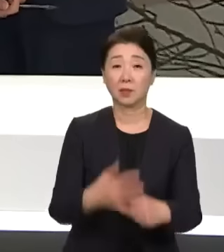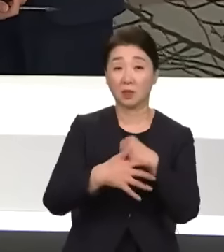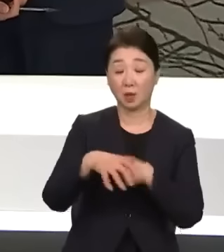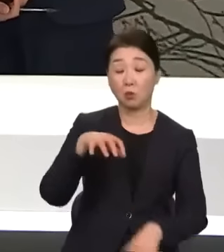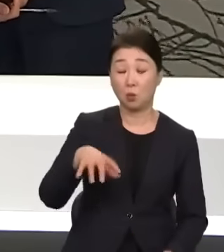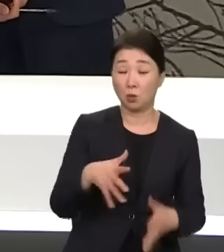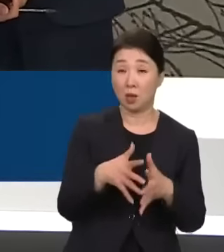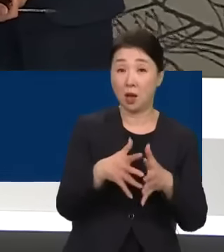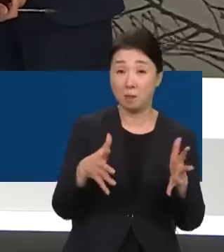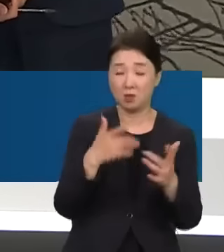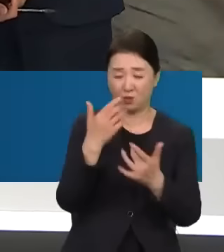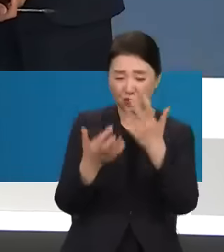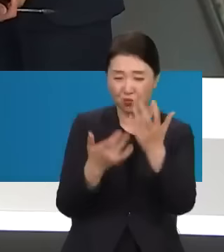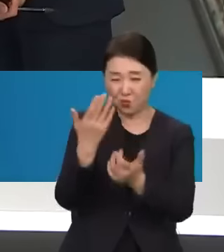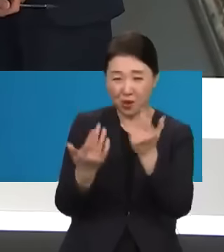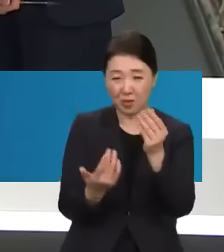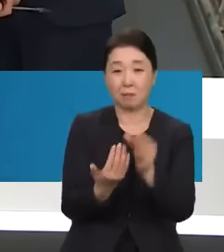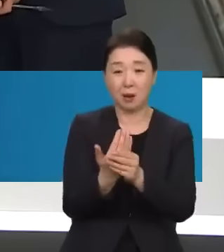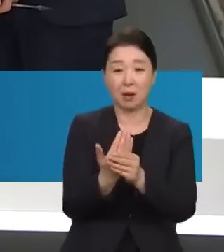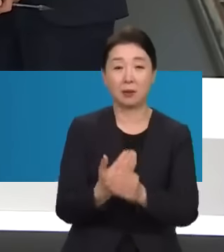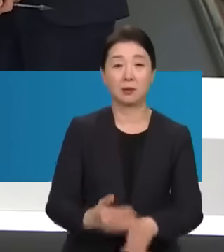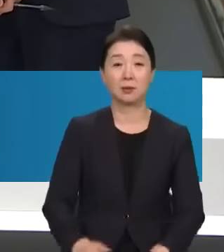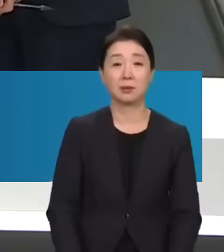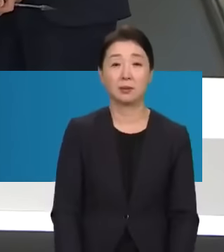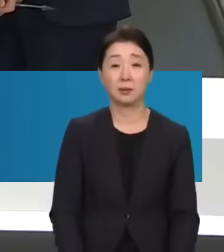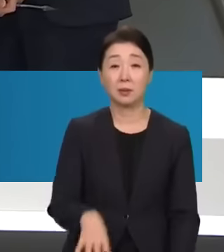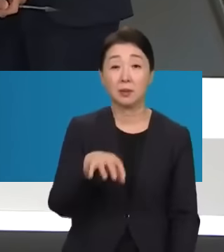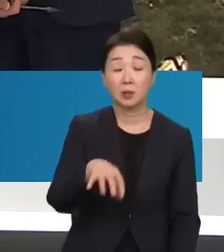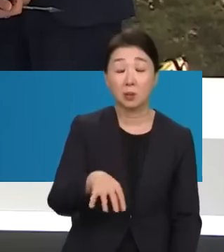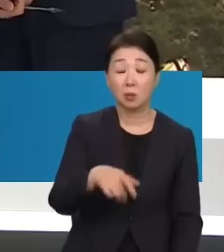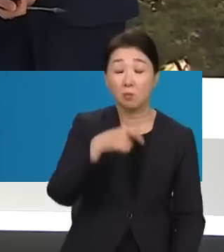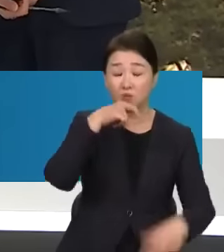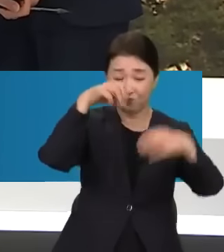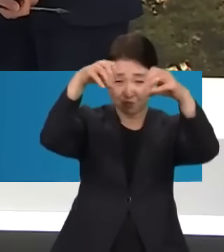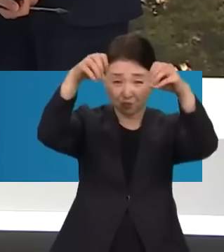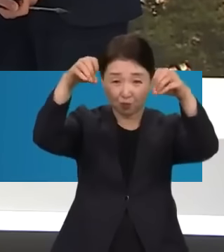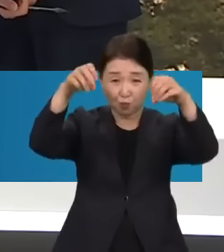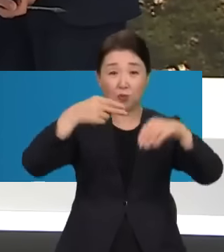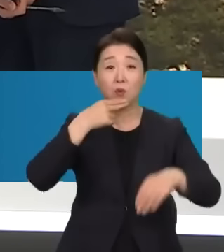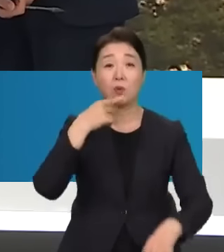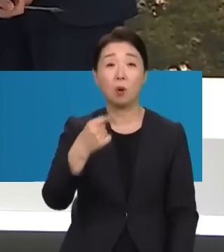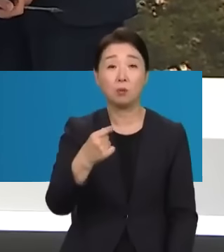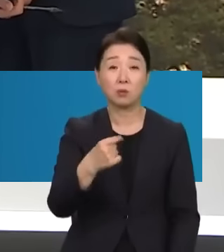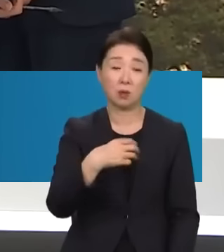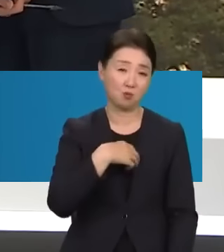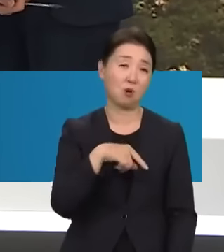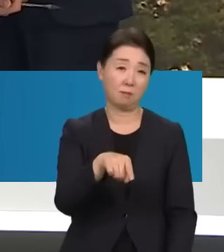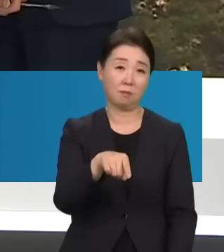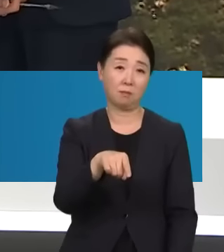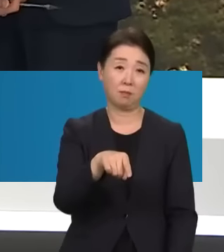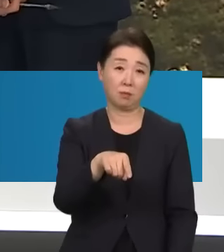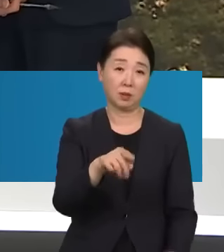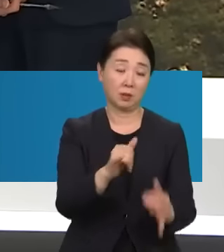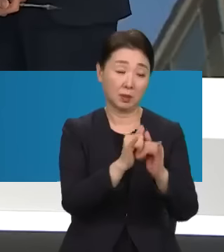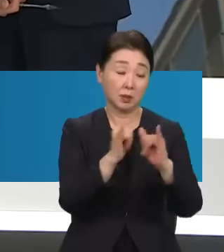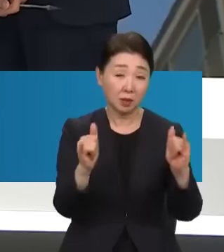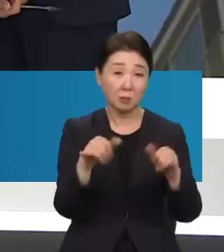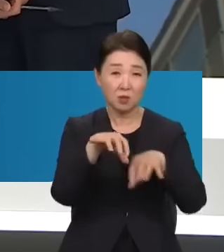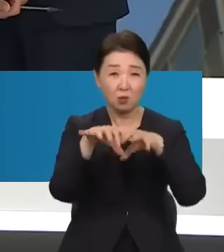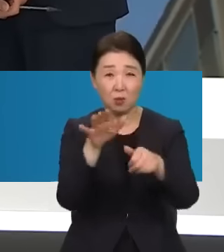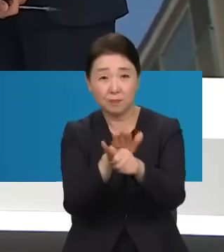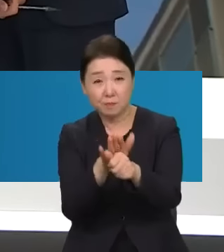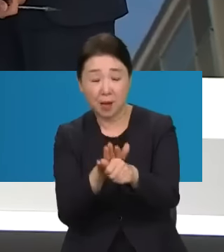대구 수성구에서도 아파트 화재가 발생했습니다. 이곳은 스프링클러가 없어서 특히 더 위험한 상황이었는데 주민들이